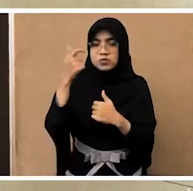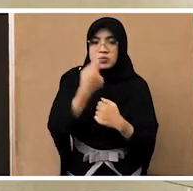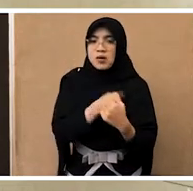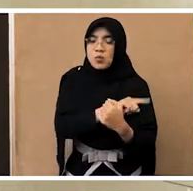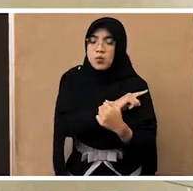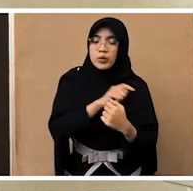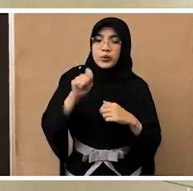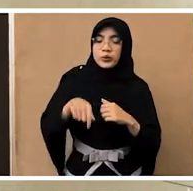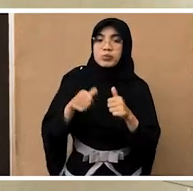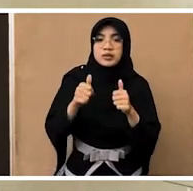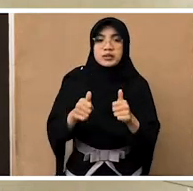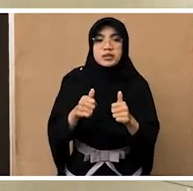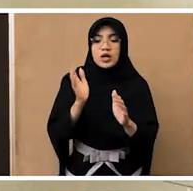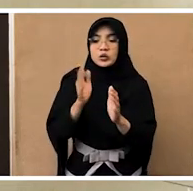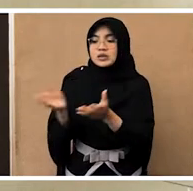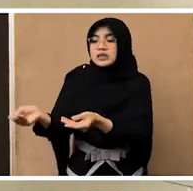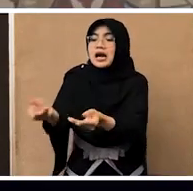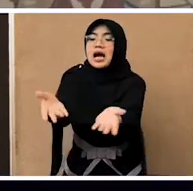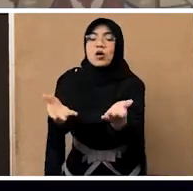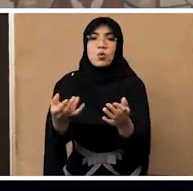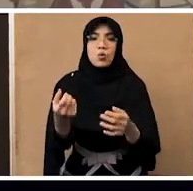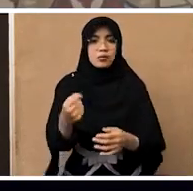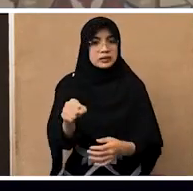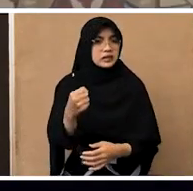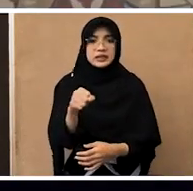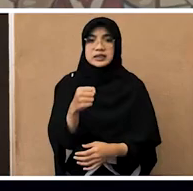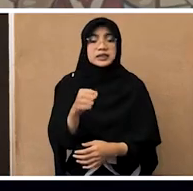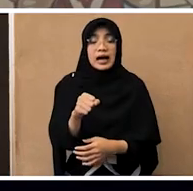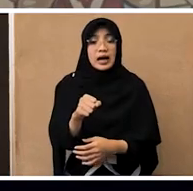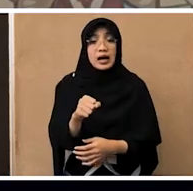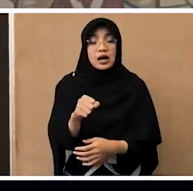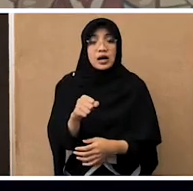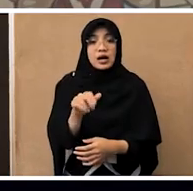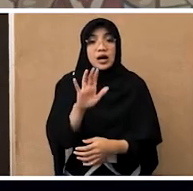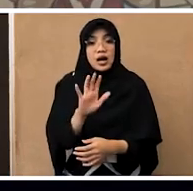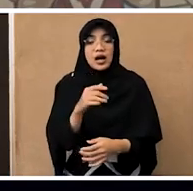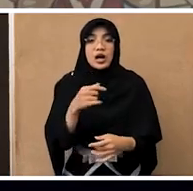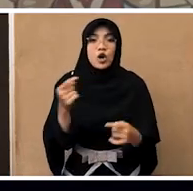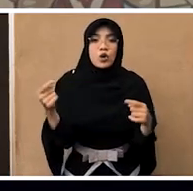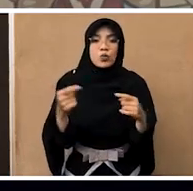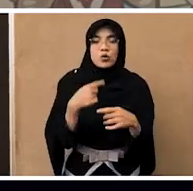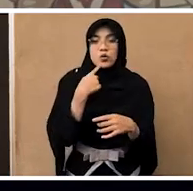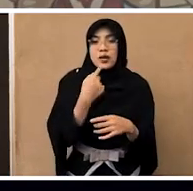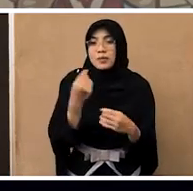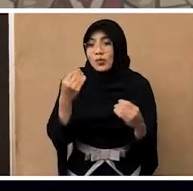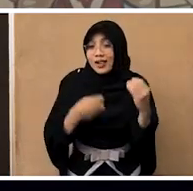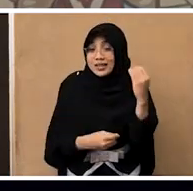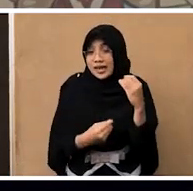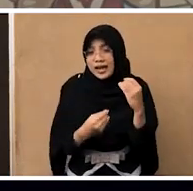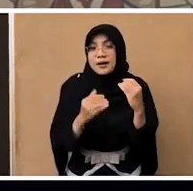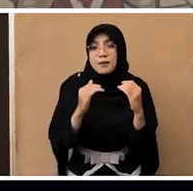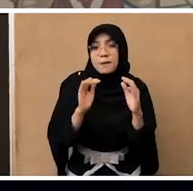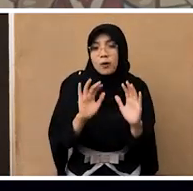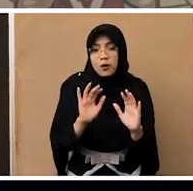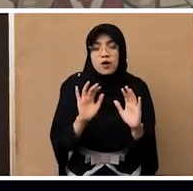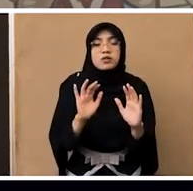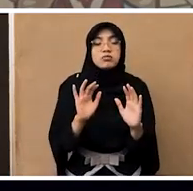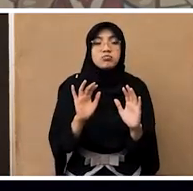dia nggak bisa diserahkan gitu bahkan konteks perolehan sekalipun